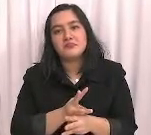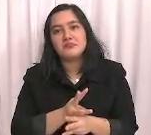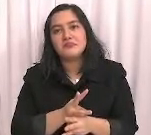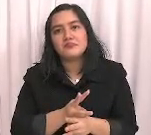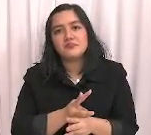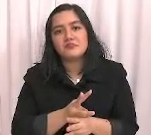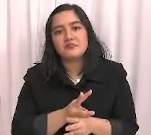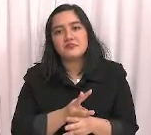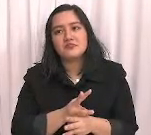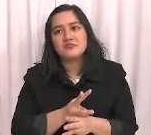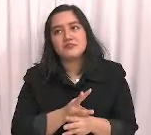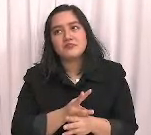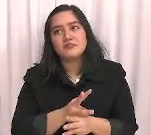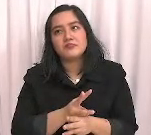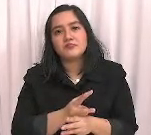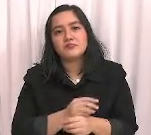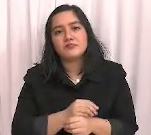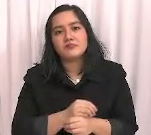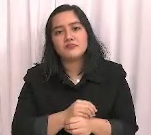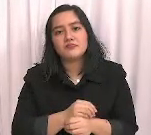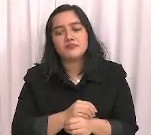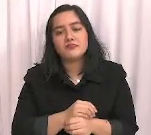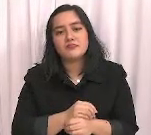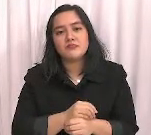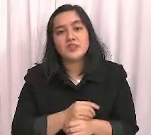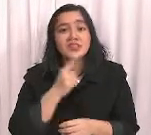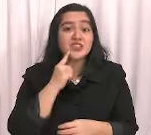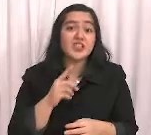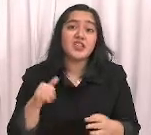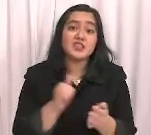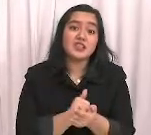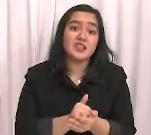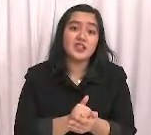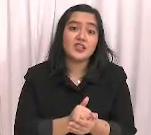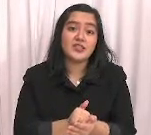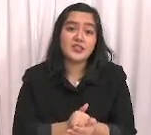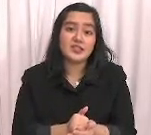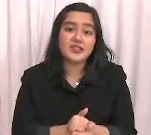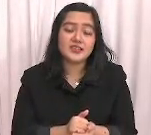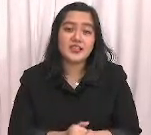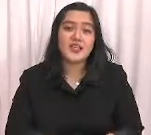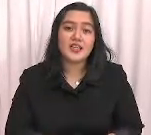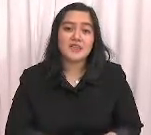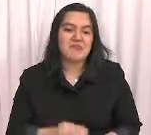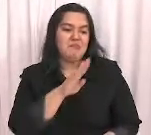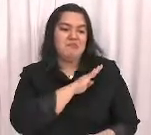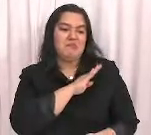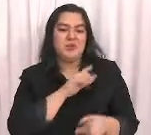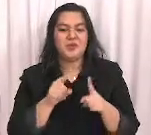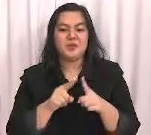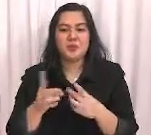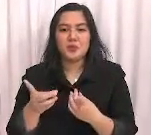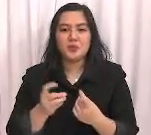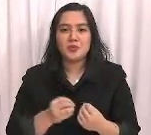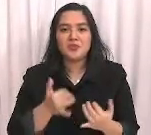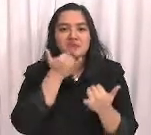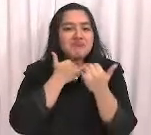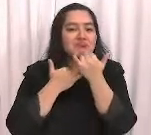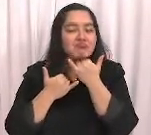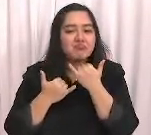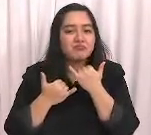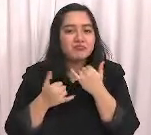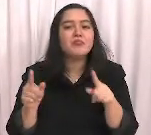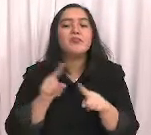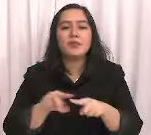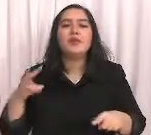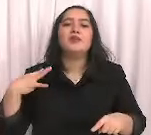pag-aaral sa ibabaw ng mundong ito, palakasin tayong gumawa ng kalokohan. Pero tayo hindi po. Palalakasin natin gumawa ng tama